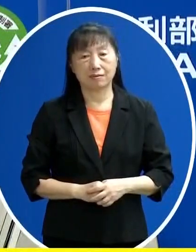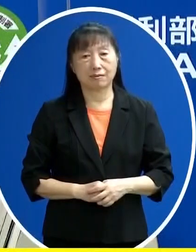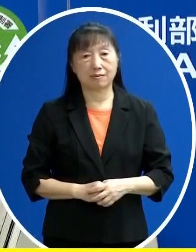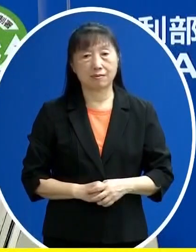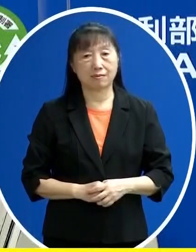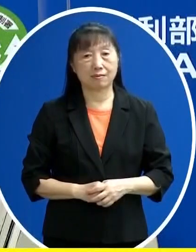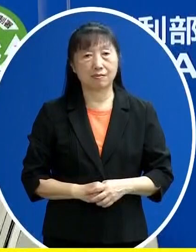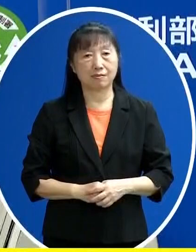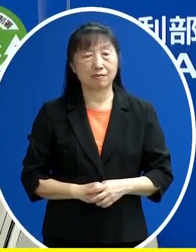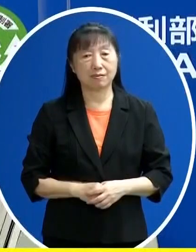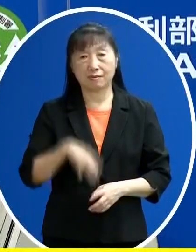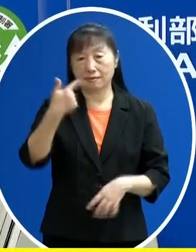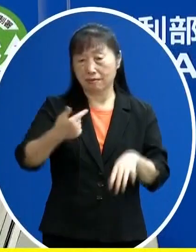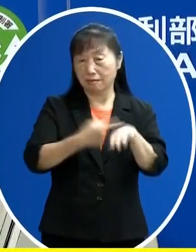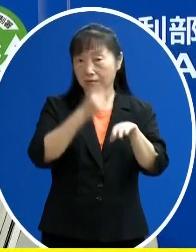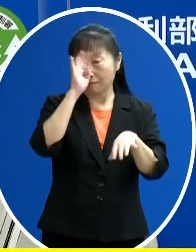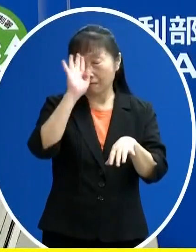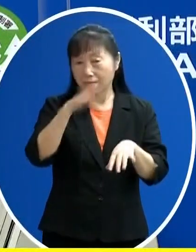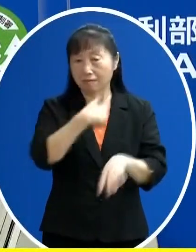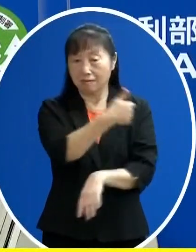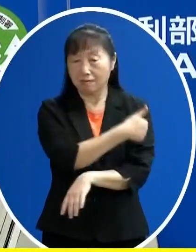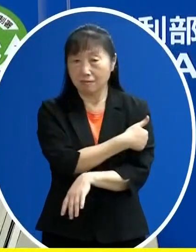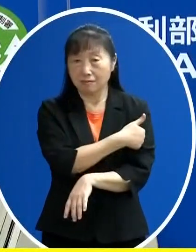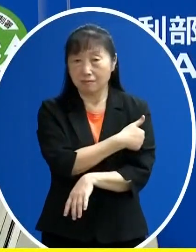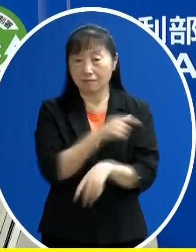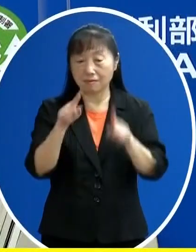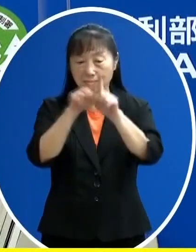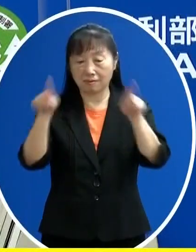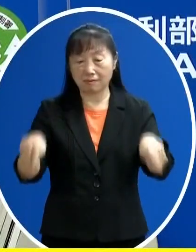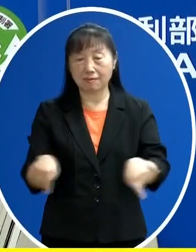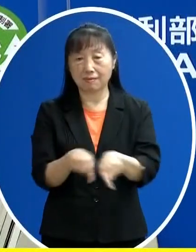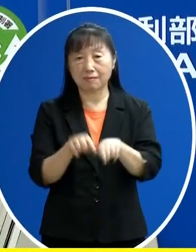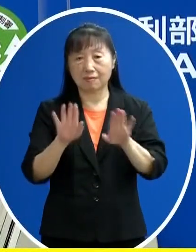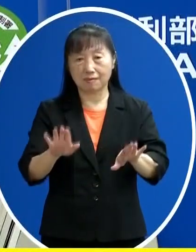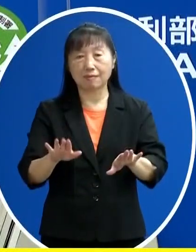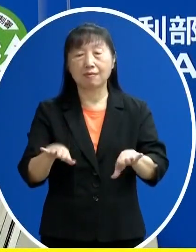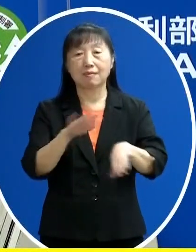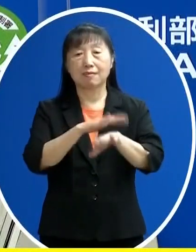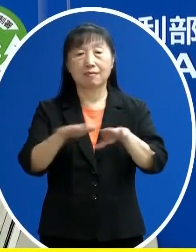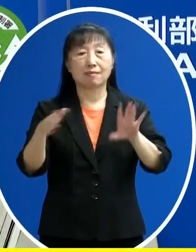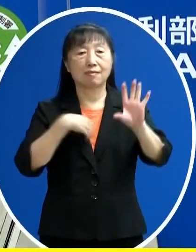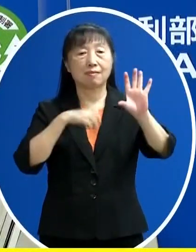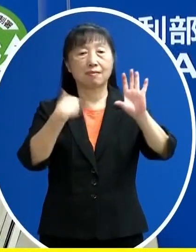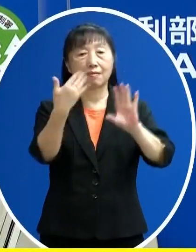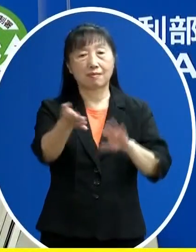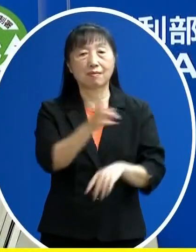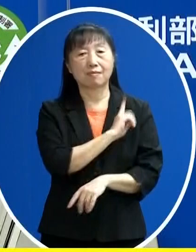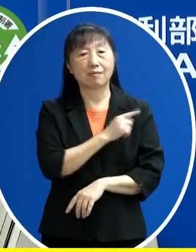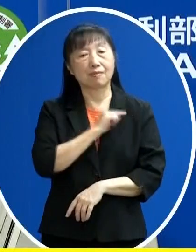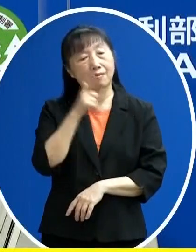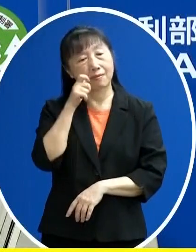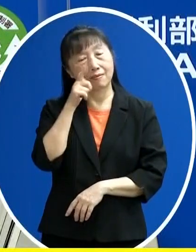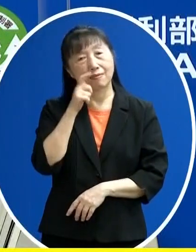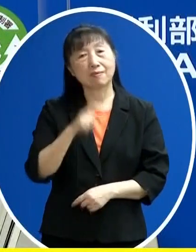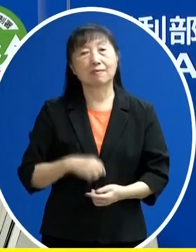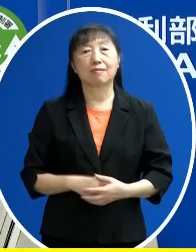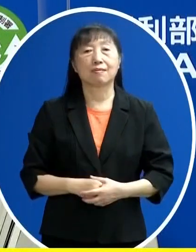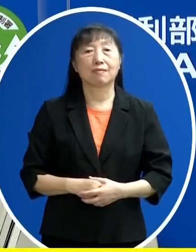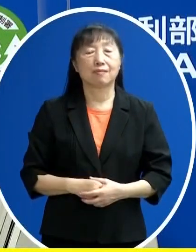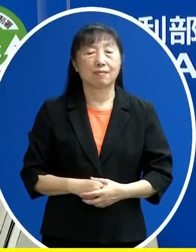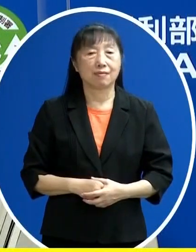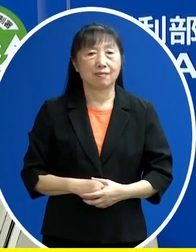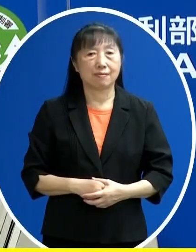好，那我们有那个慢性病或接种疫苗的那个手板，我们就提供在媒体框，给大家自行参考这个统计的部